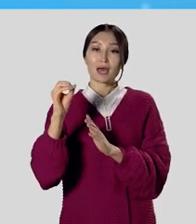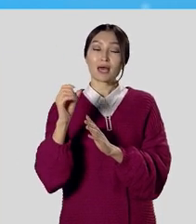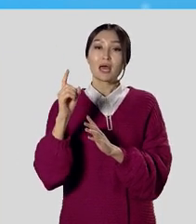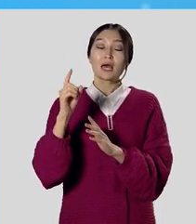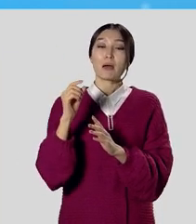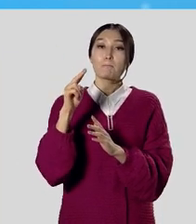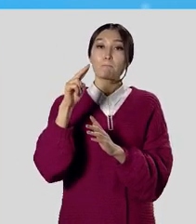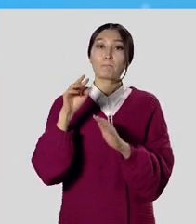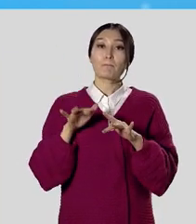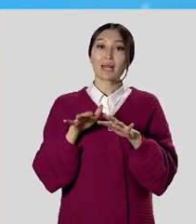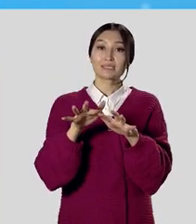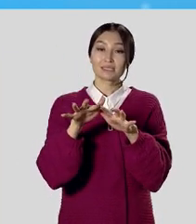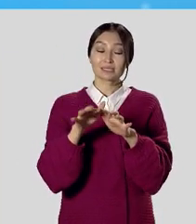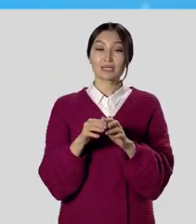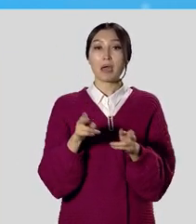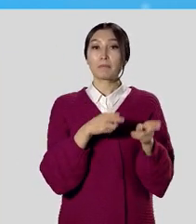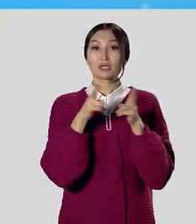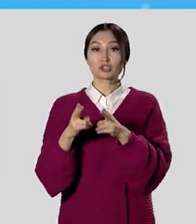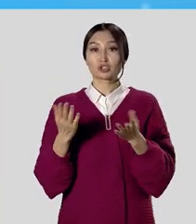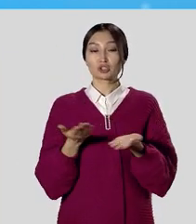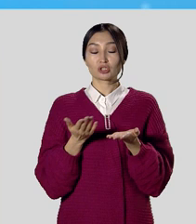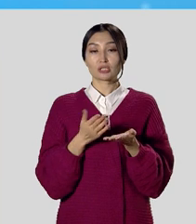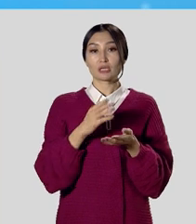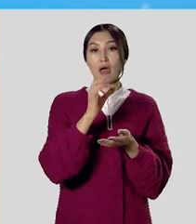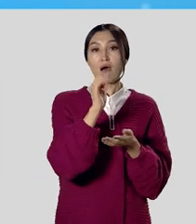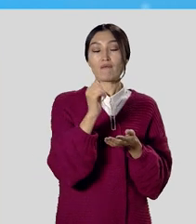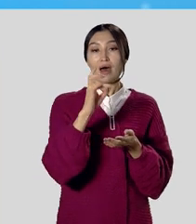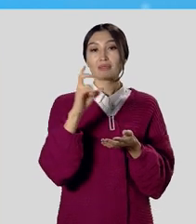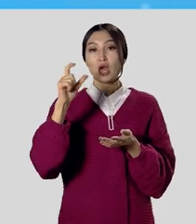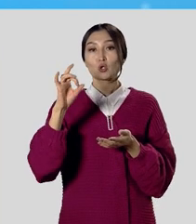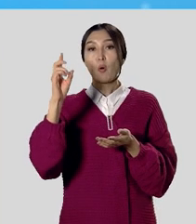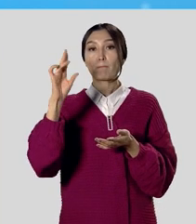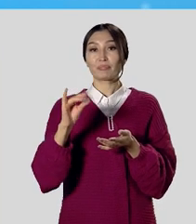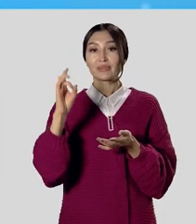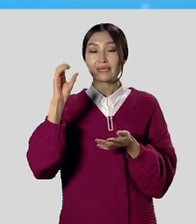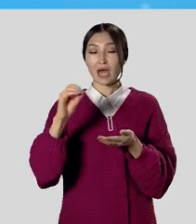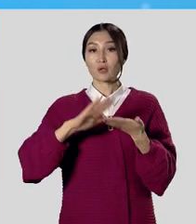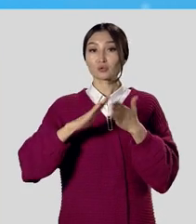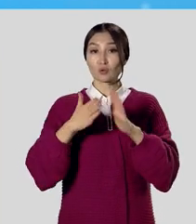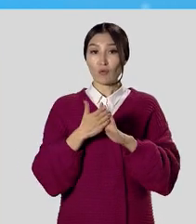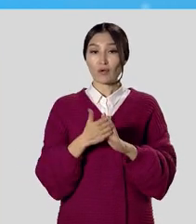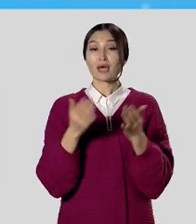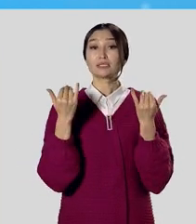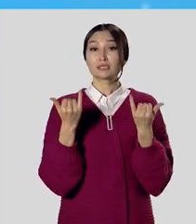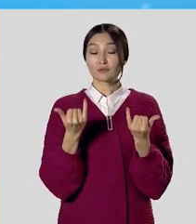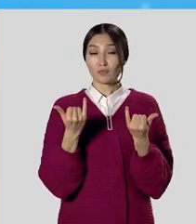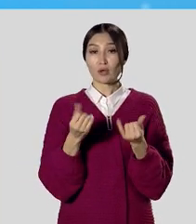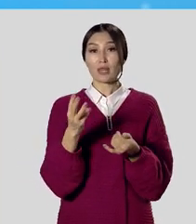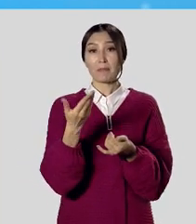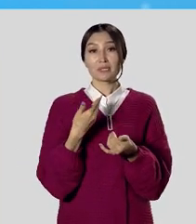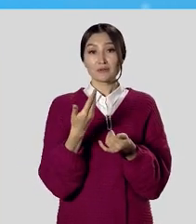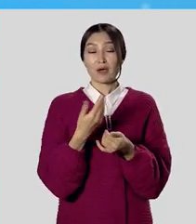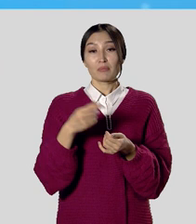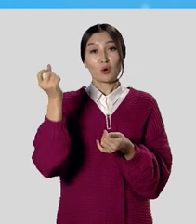паразитов, вторично перешедших жить в анаэробные условия. Итак, ребята, сегодня мы с